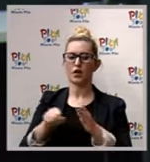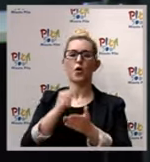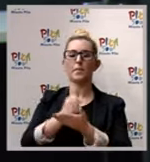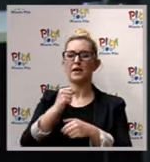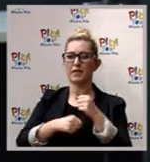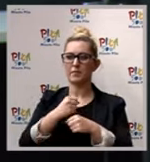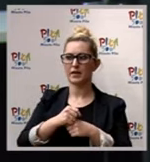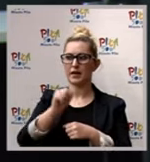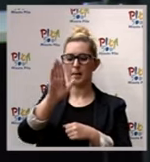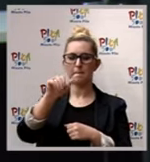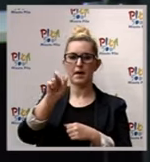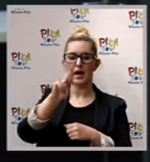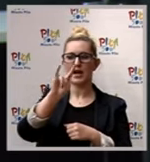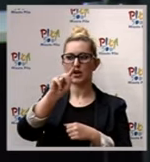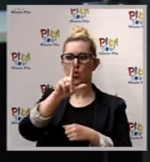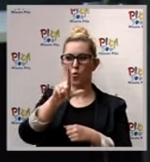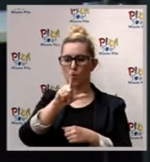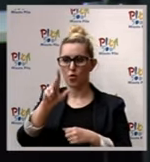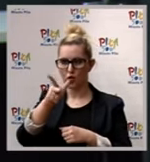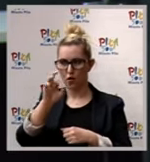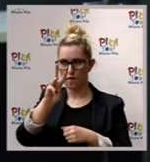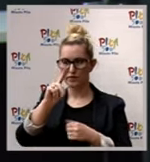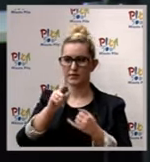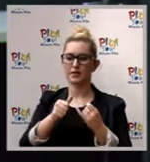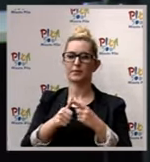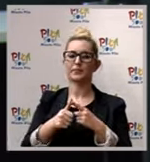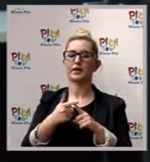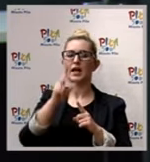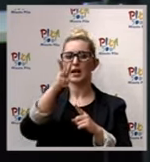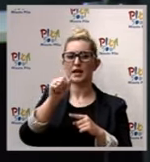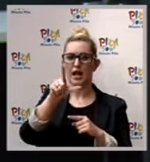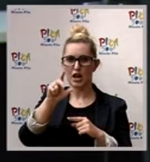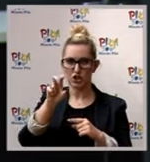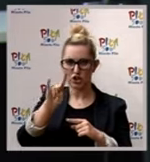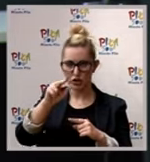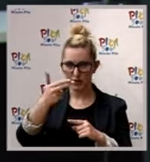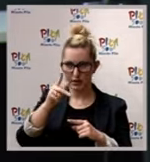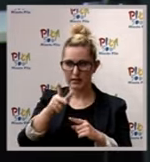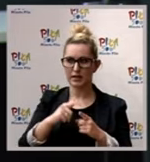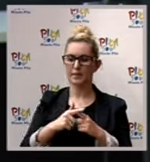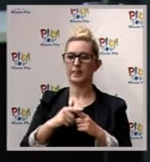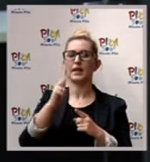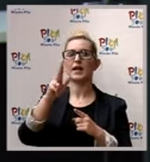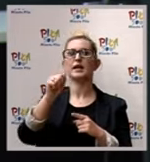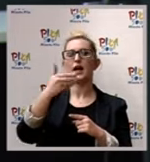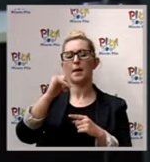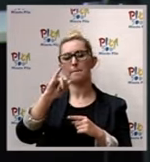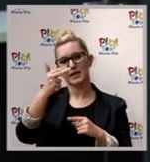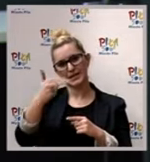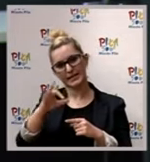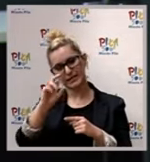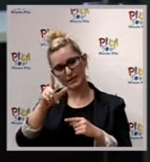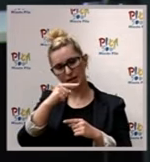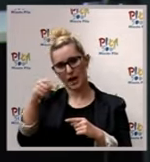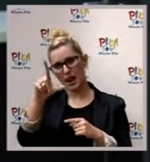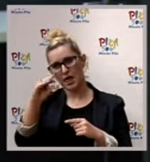Marian Barełkowski, Aneta Kalczyńska, Iwona Kamińska-Lech, Małgorzata